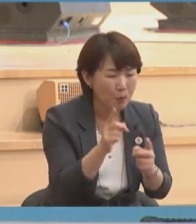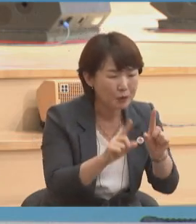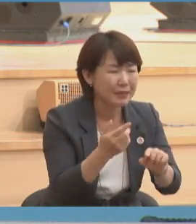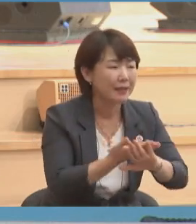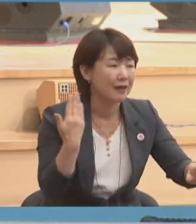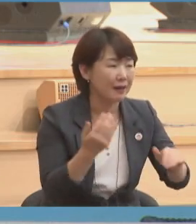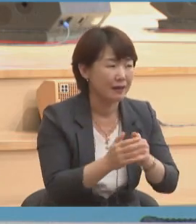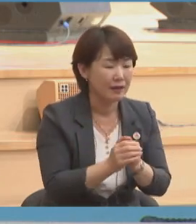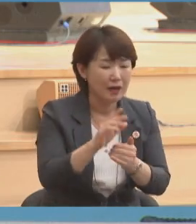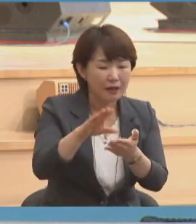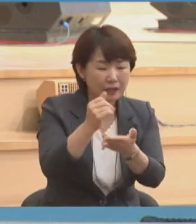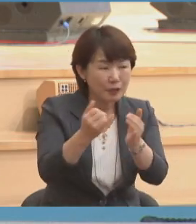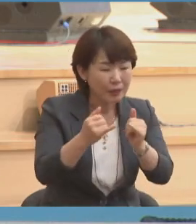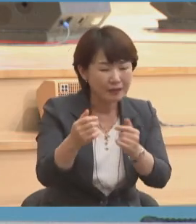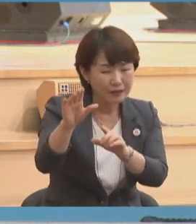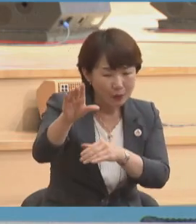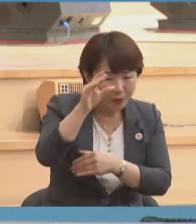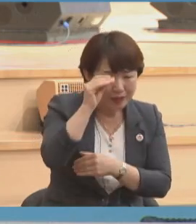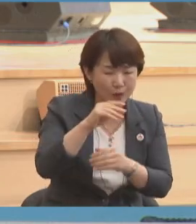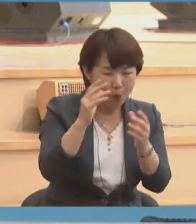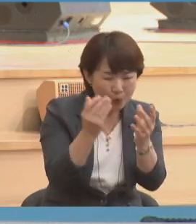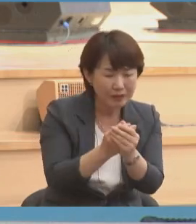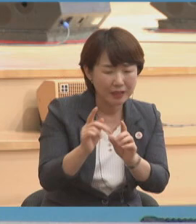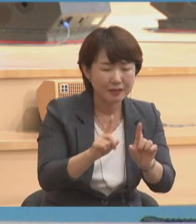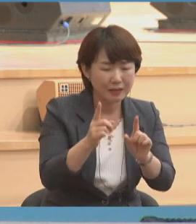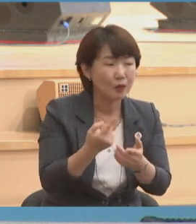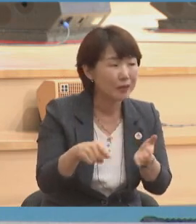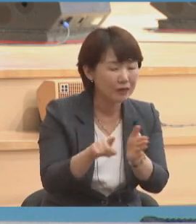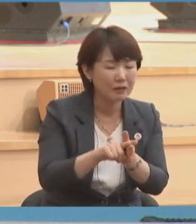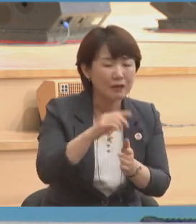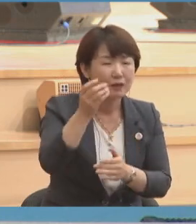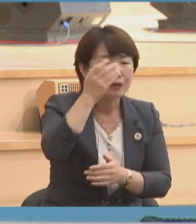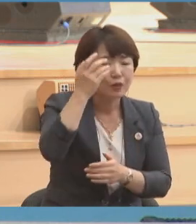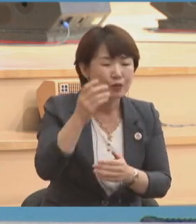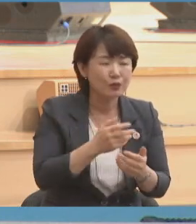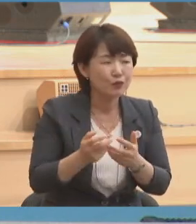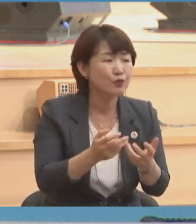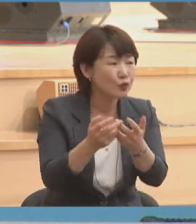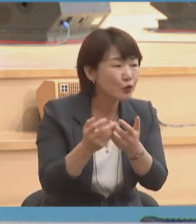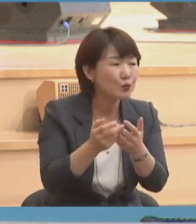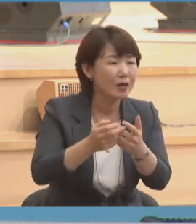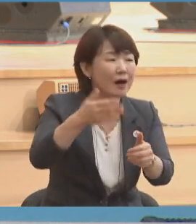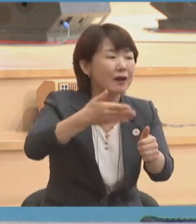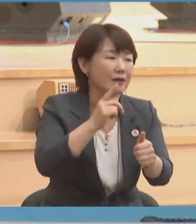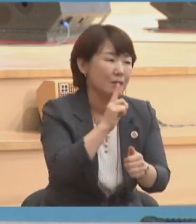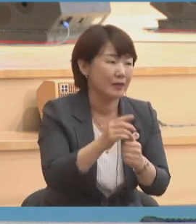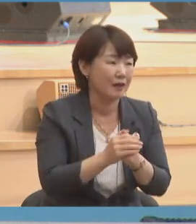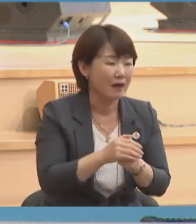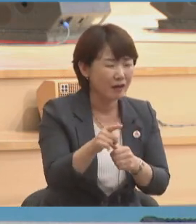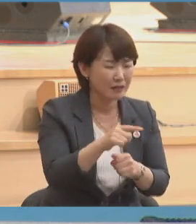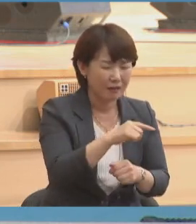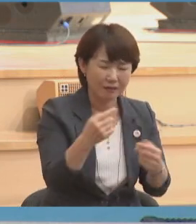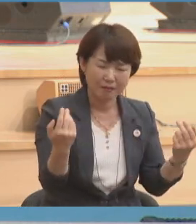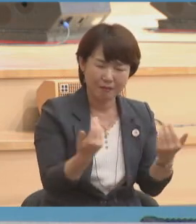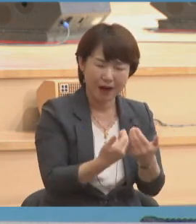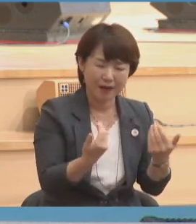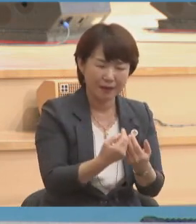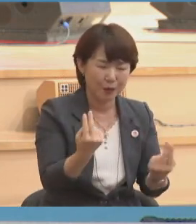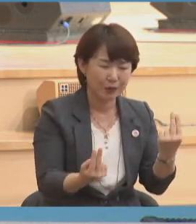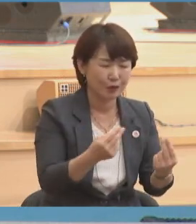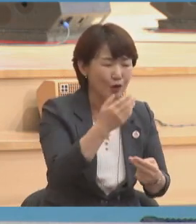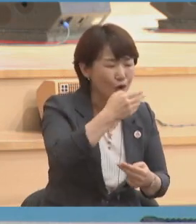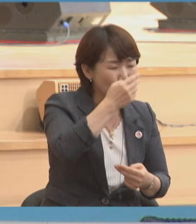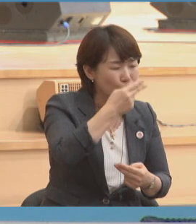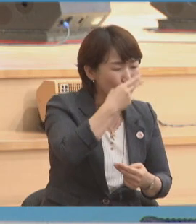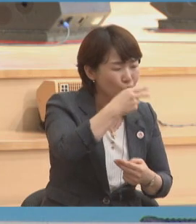그리스도인으로 온전한 삶을 위해서 성령 충만하라, 그 말인 거예요. 거기에 대비해서 술 취함을 얘기하는데, 여러분 술 취함이